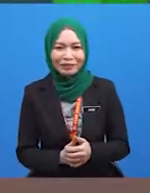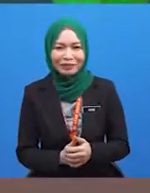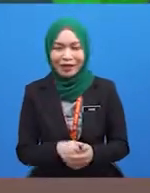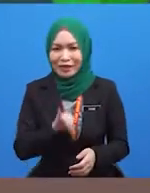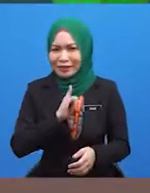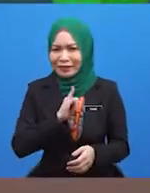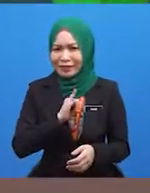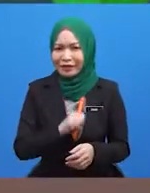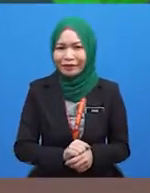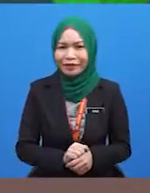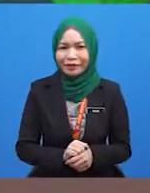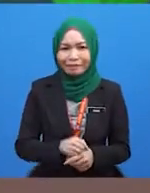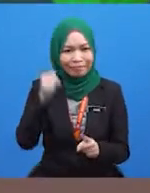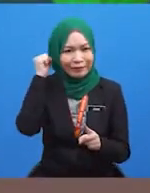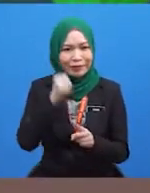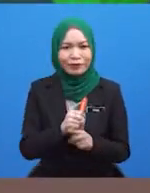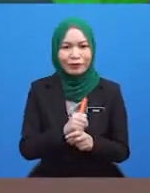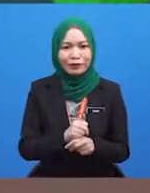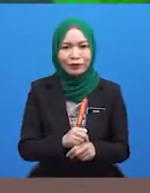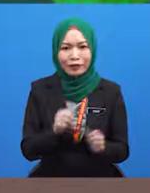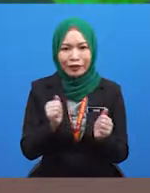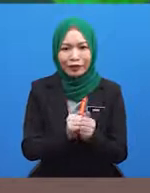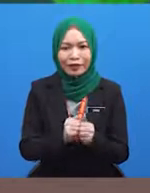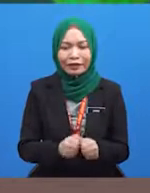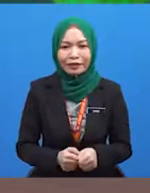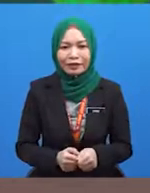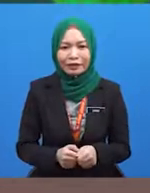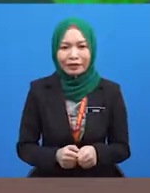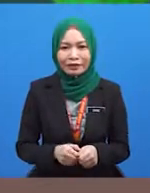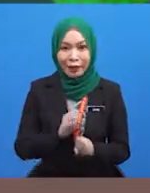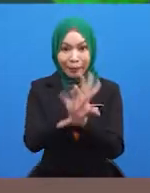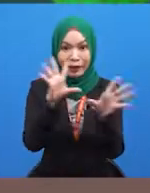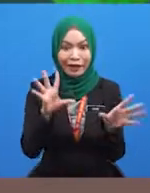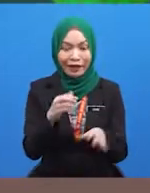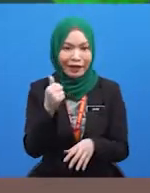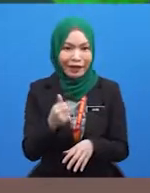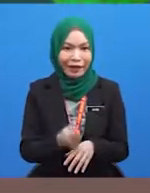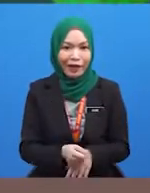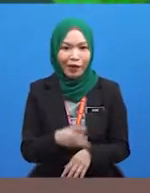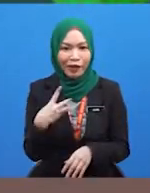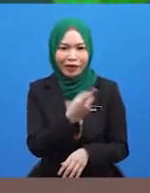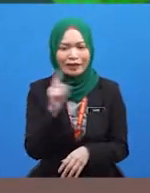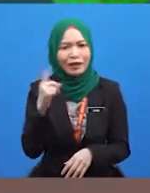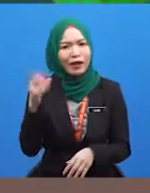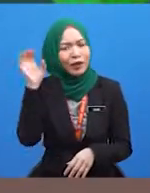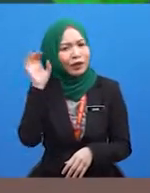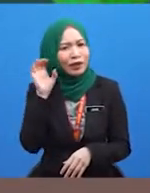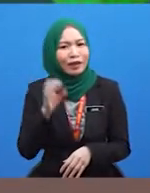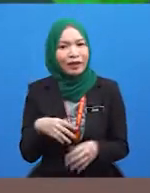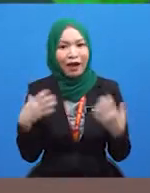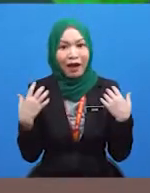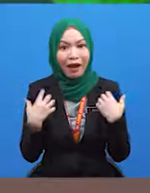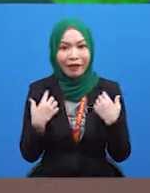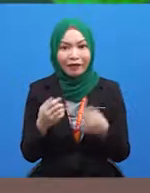Saya setuju dengan penerangan Cik Wan. Kita sering dengar ramai yang memulakan perniagaan dan gagal